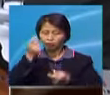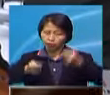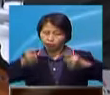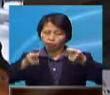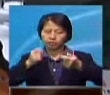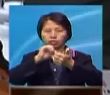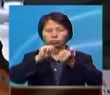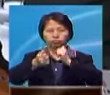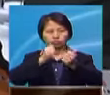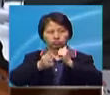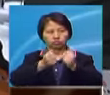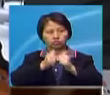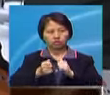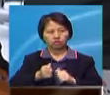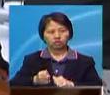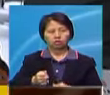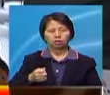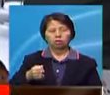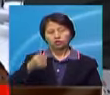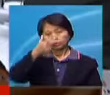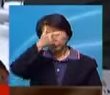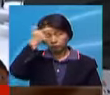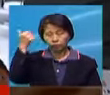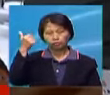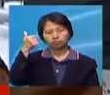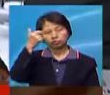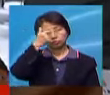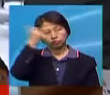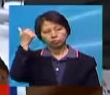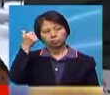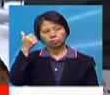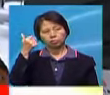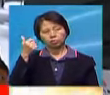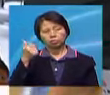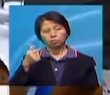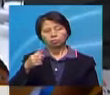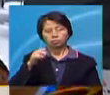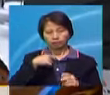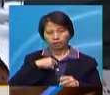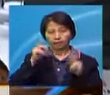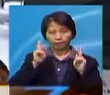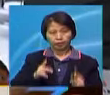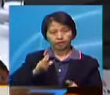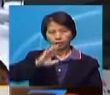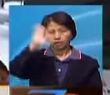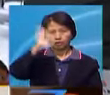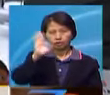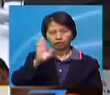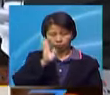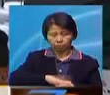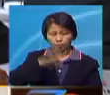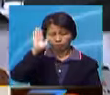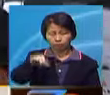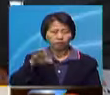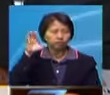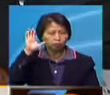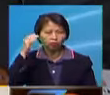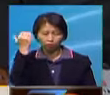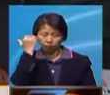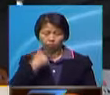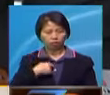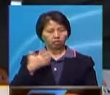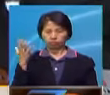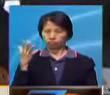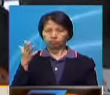Sukan. Hal demikian kerana satu, pihak saya tidak pernah dipanggil untuk pendengaran